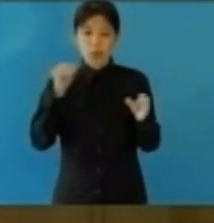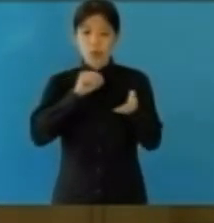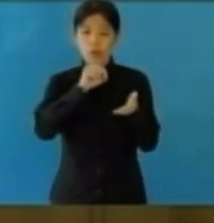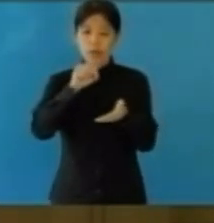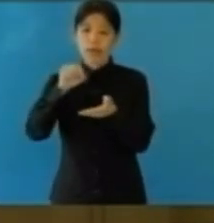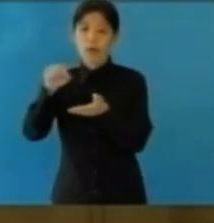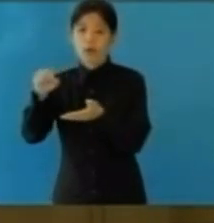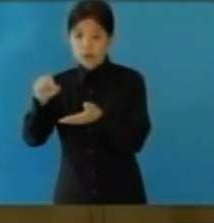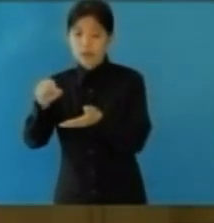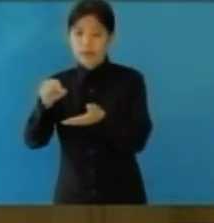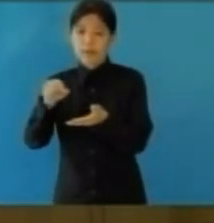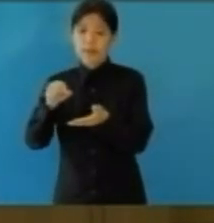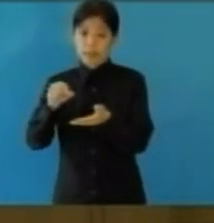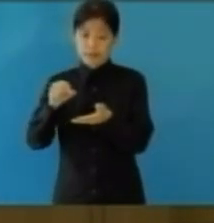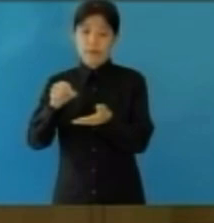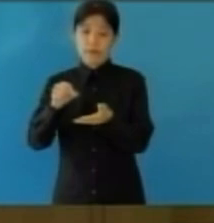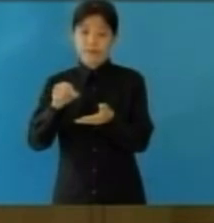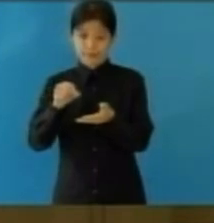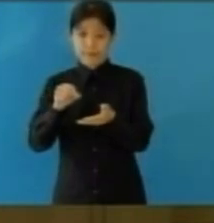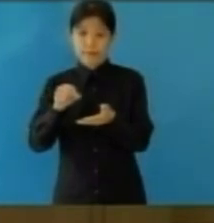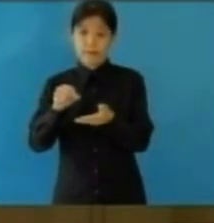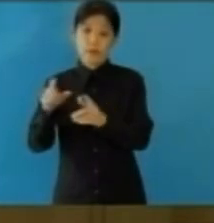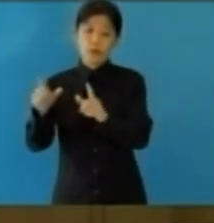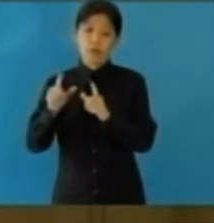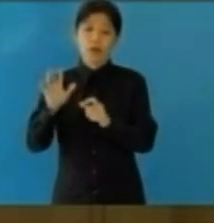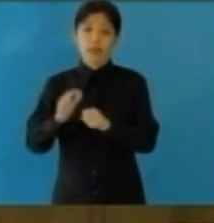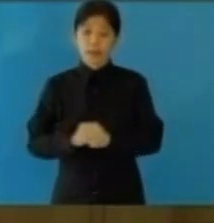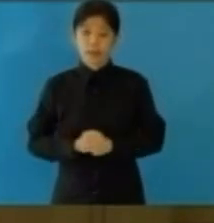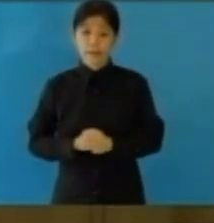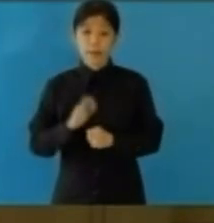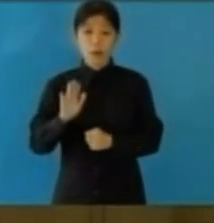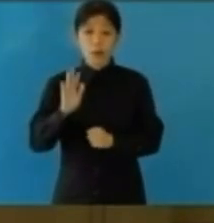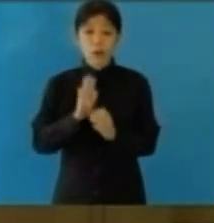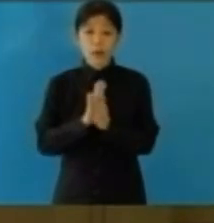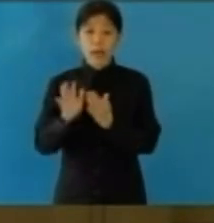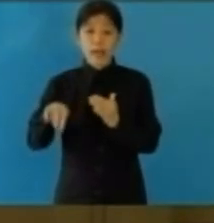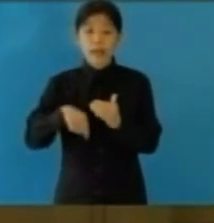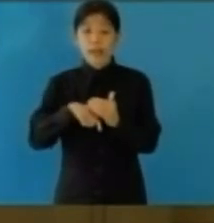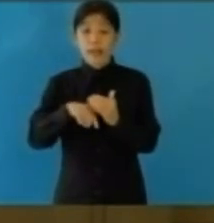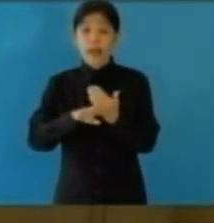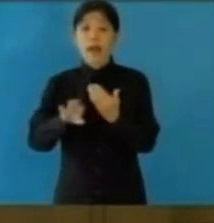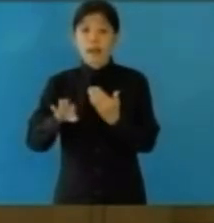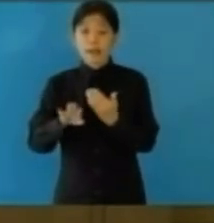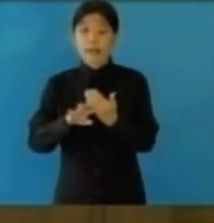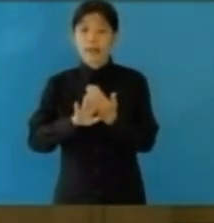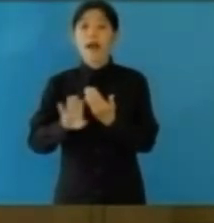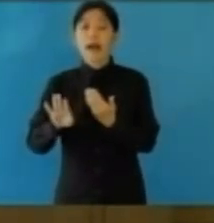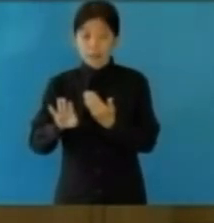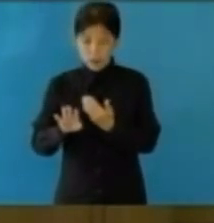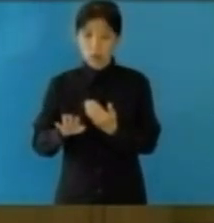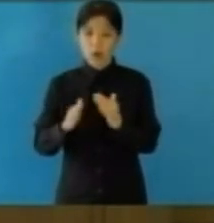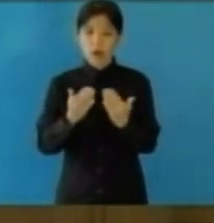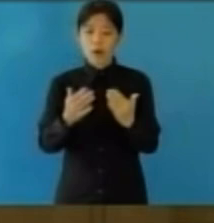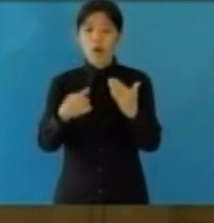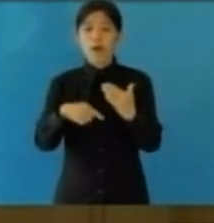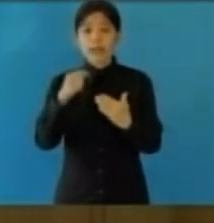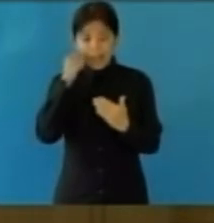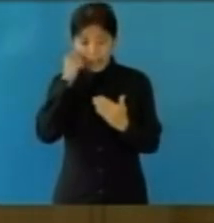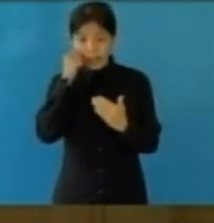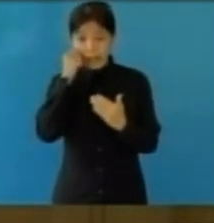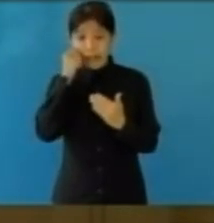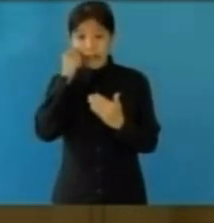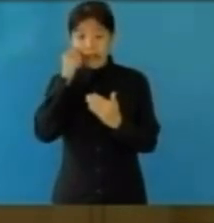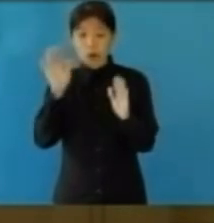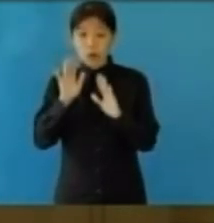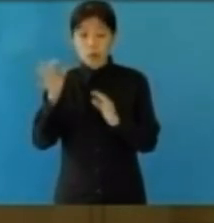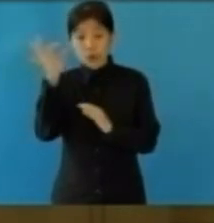を促しているところでありますと答弁しているんですね。そこで伺いますが、今後県外の不登校特例校の視察は何を基準に、誰が視察をして、どういう情